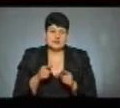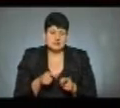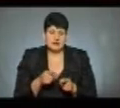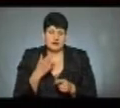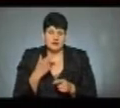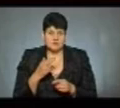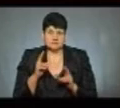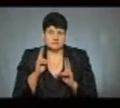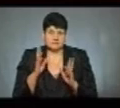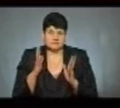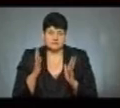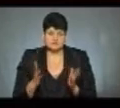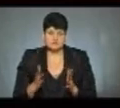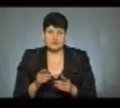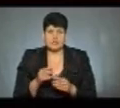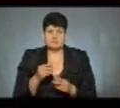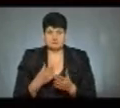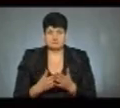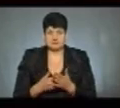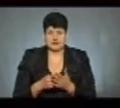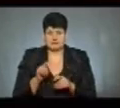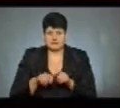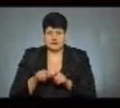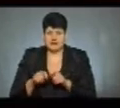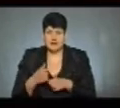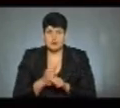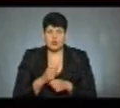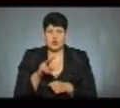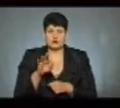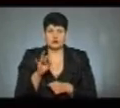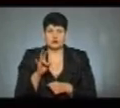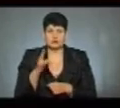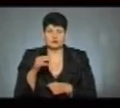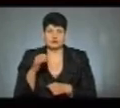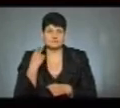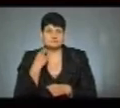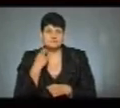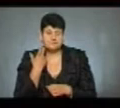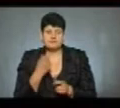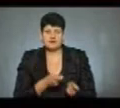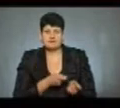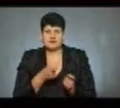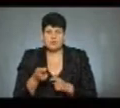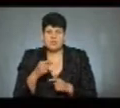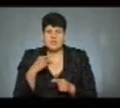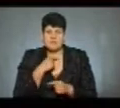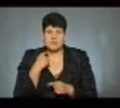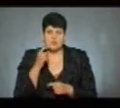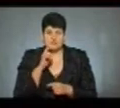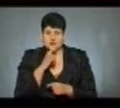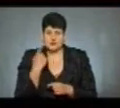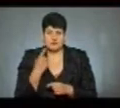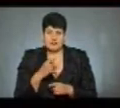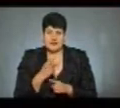грип, поки що невідомо. Зразки досліджують у лабораторії в Лондоні. Вивозити м'ясо птиці з Вінниччини не заборонили, каже